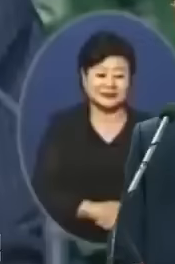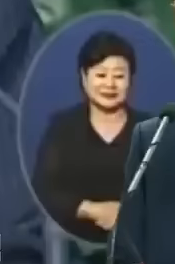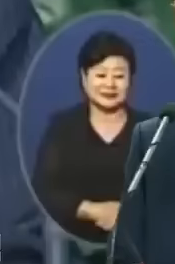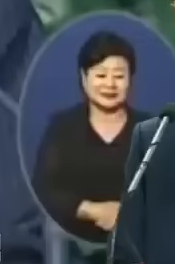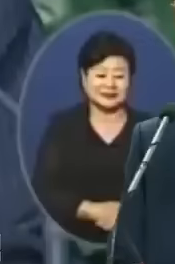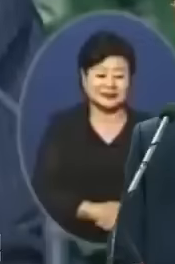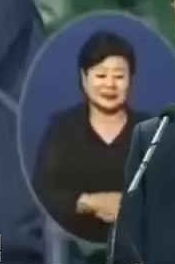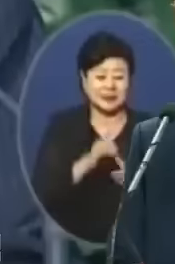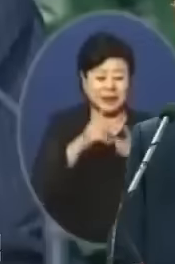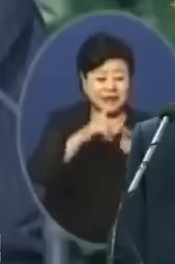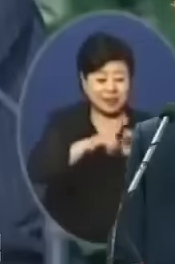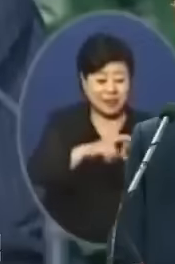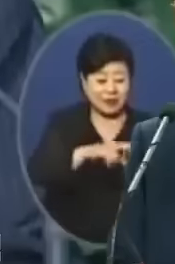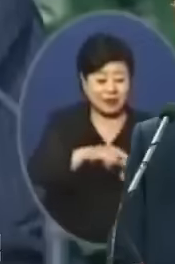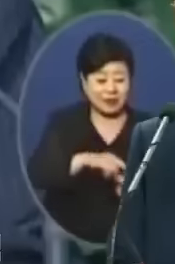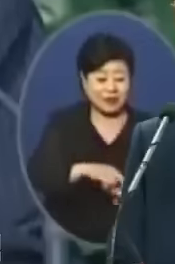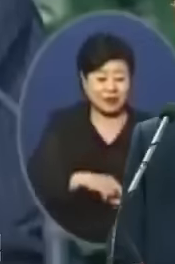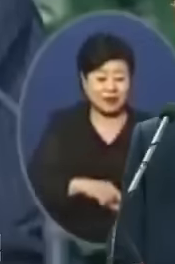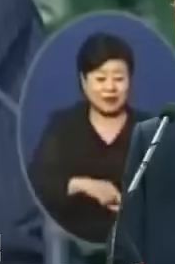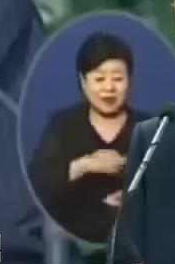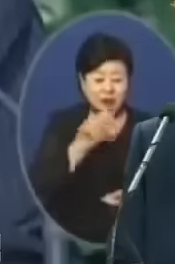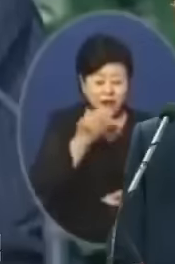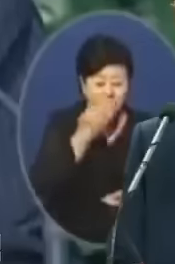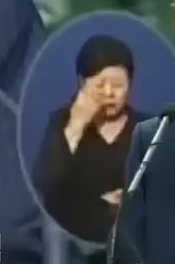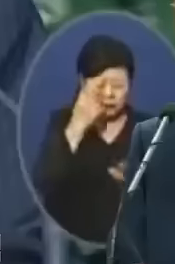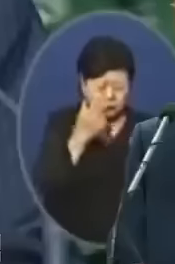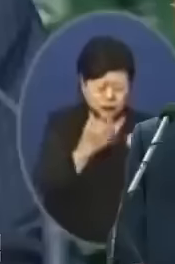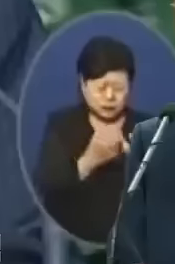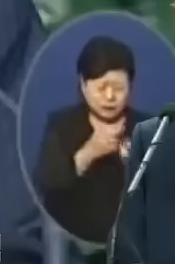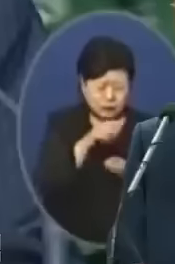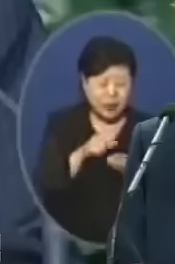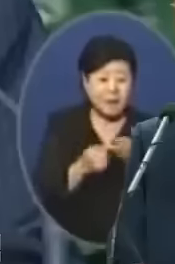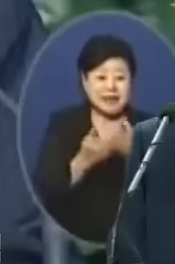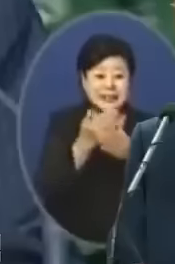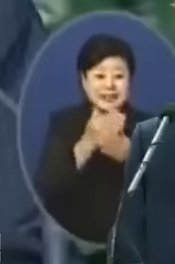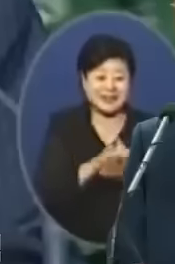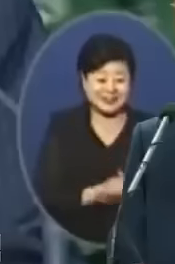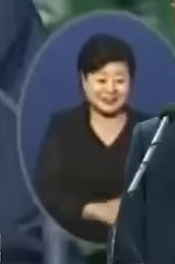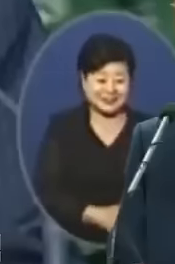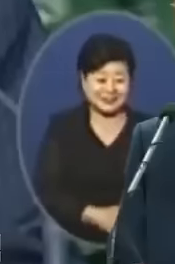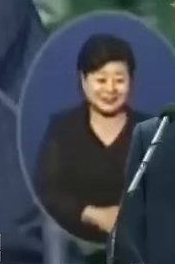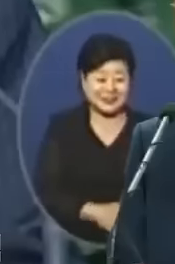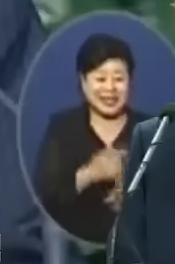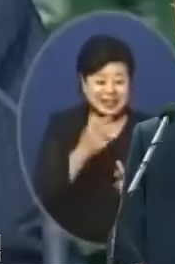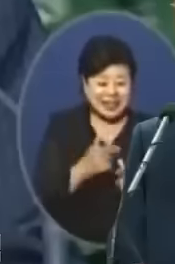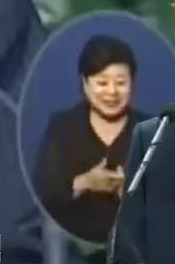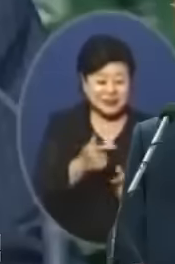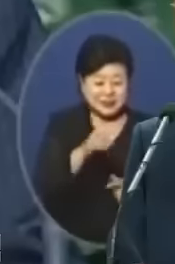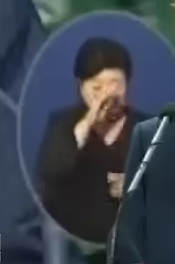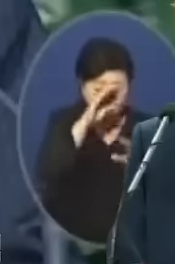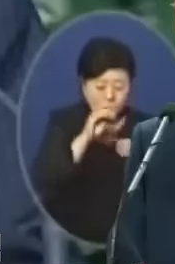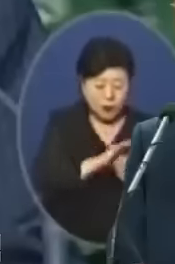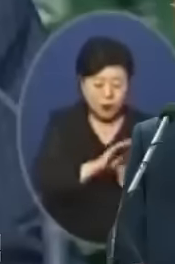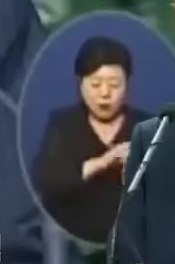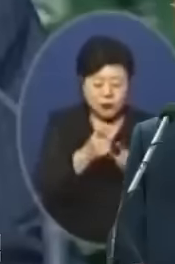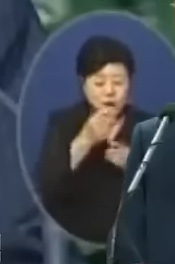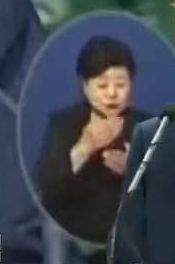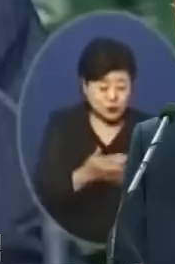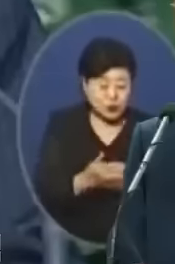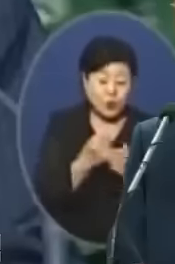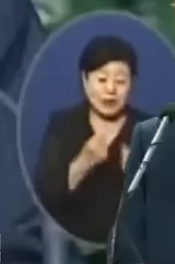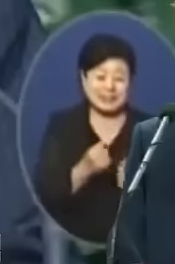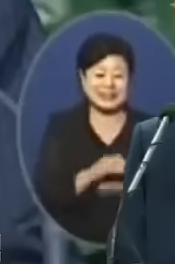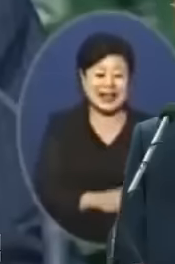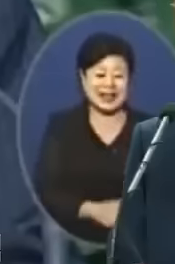그러면 거룩하고 성령 충만한 것이 마음에 새겨지는 것입니다. 예수님이 병을 치료하여 주시고